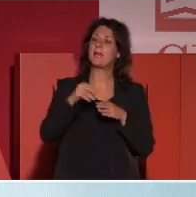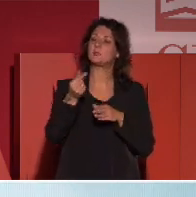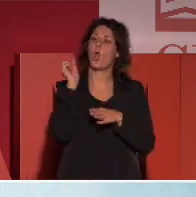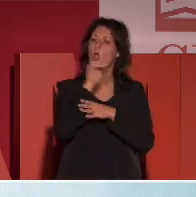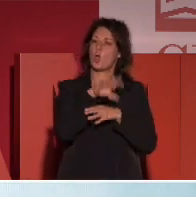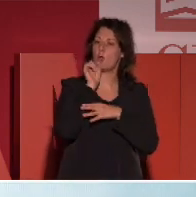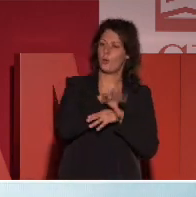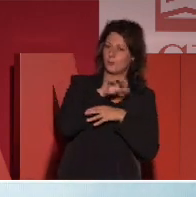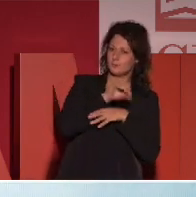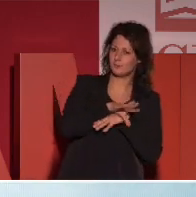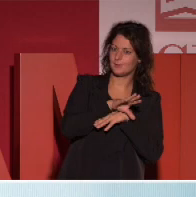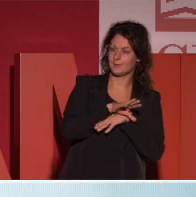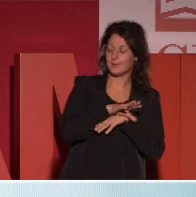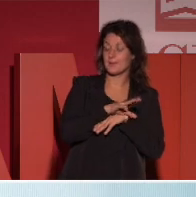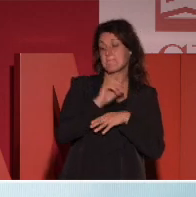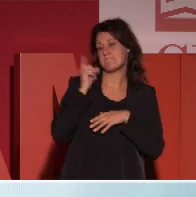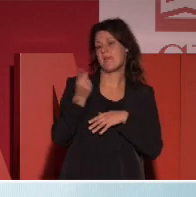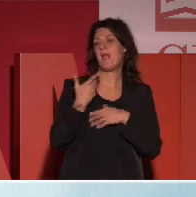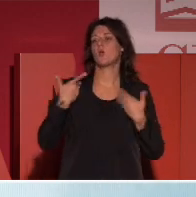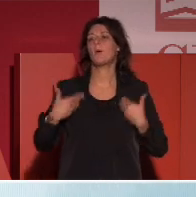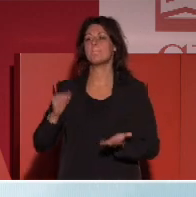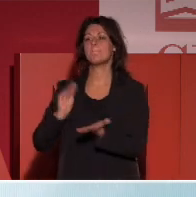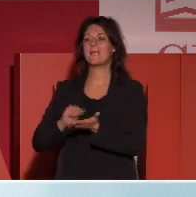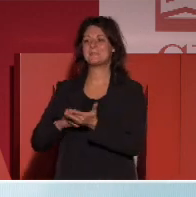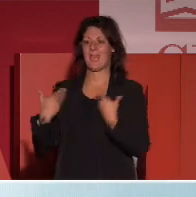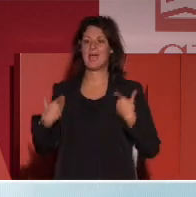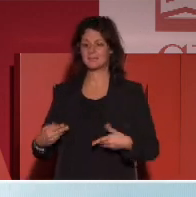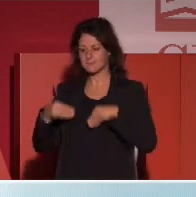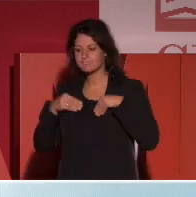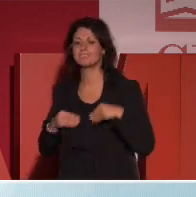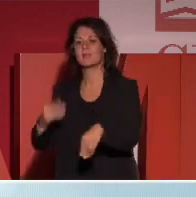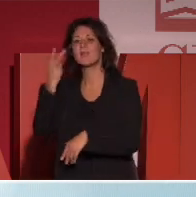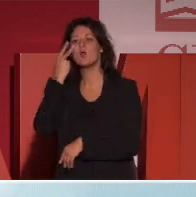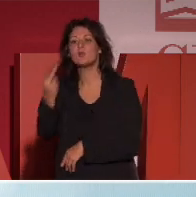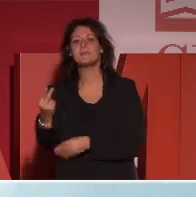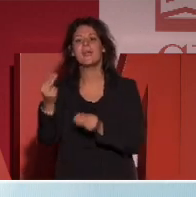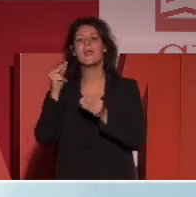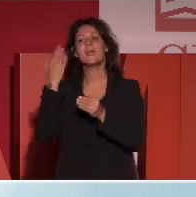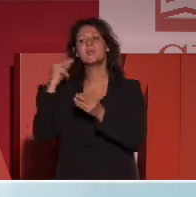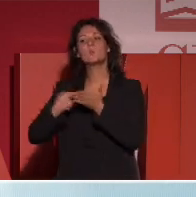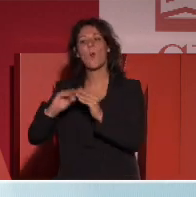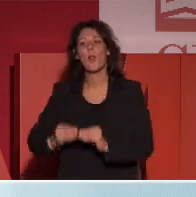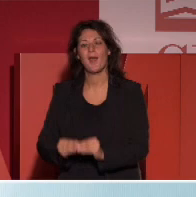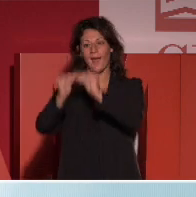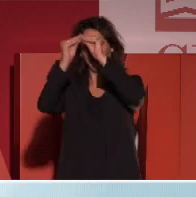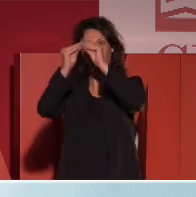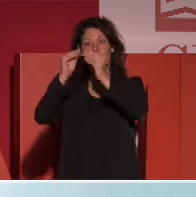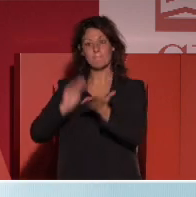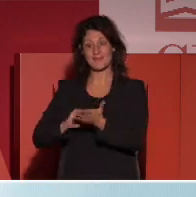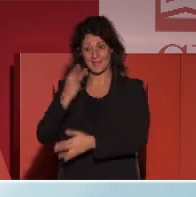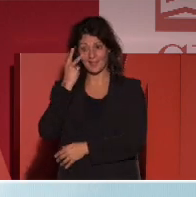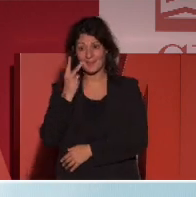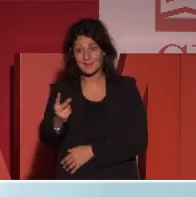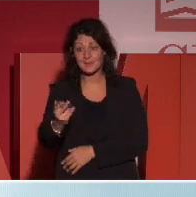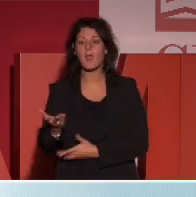di persone sono a metterci un po di sé che cos'altro vorrei si